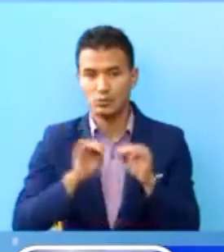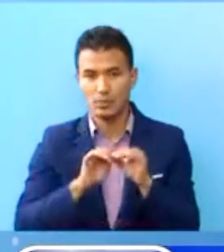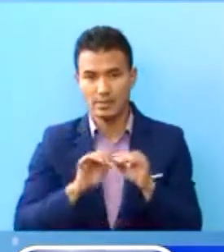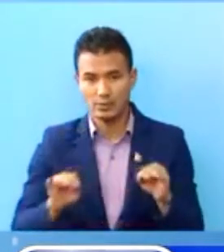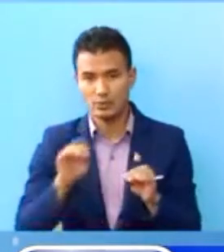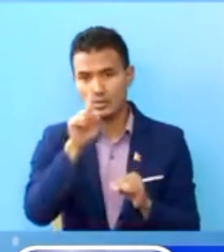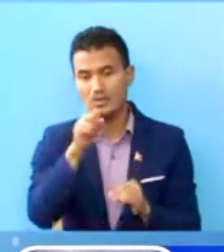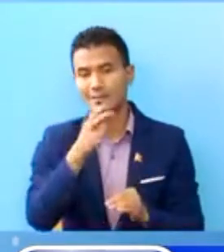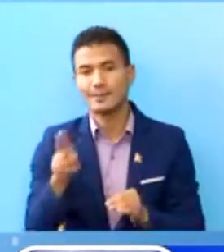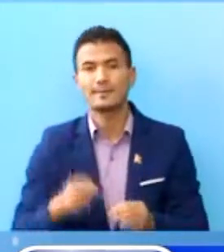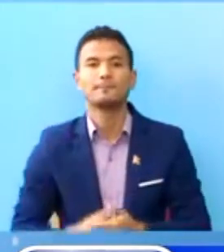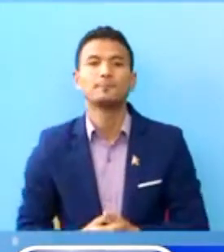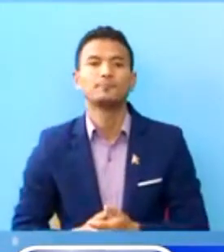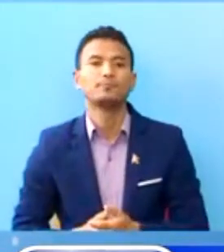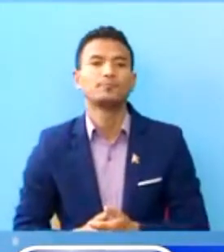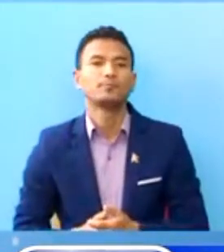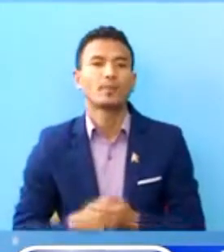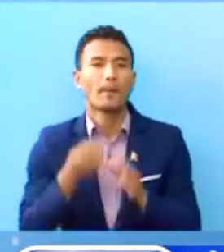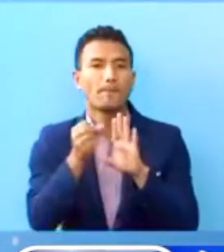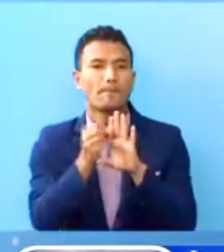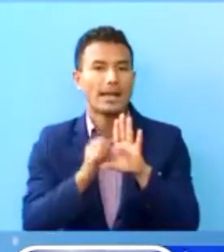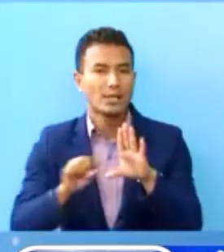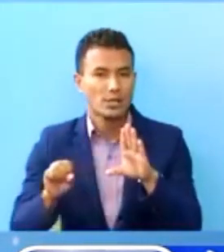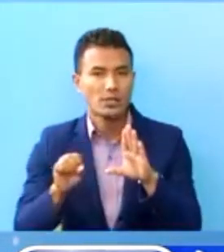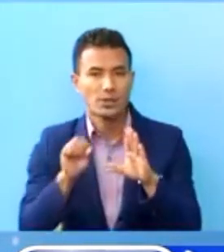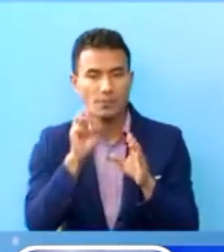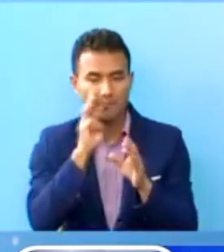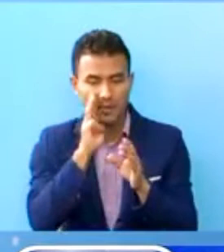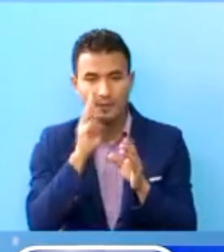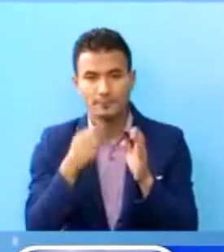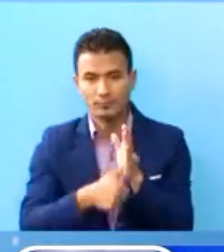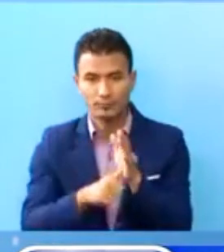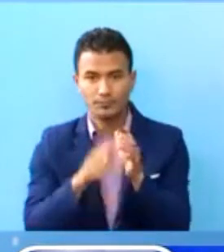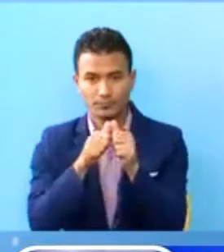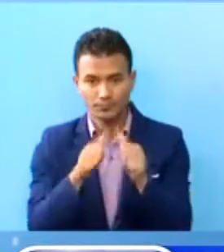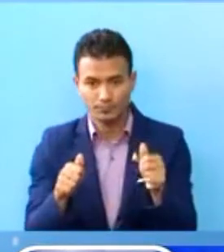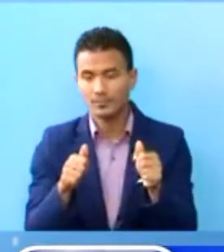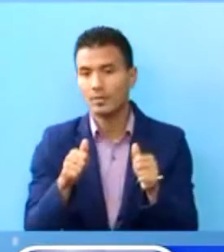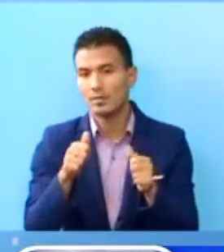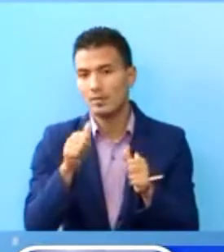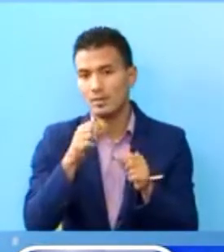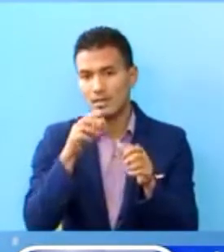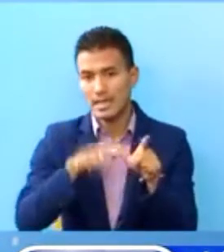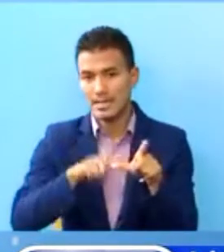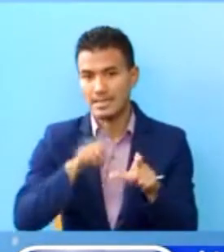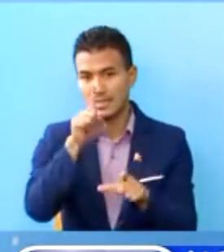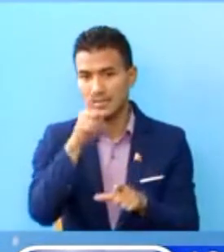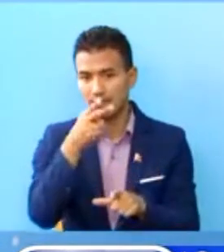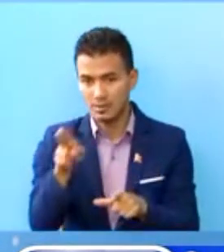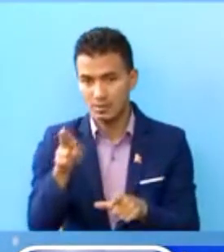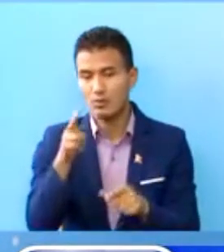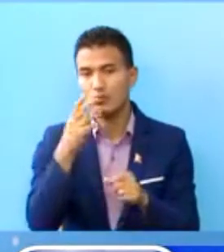सिन्धुपाल्चोकका 1 जना हुनुहुन्छ। पाटन स्वास्थ्य विज्ञान प्रतिष्ठान पाटन अस्पताल प्रयोगशालामा धादिङका